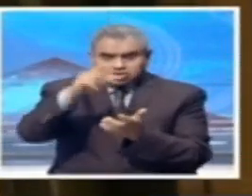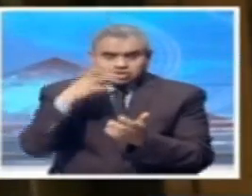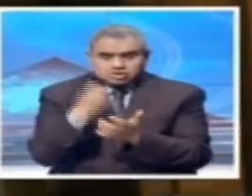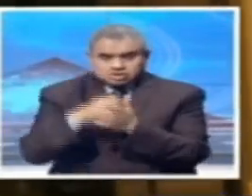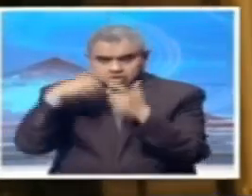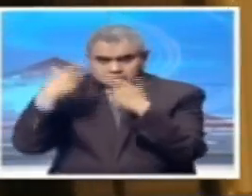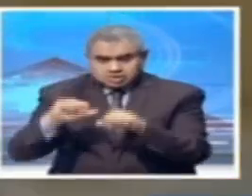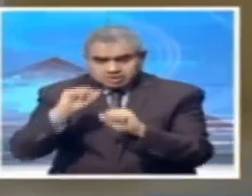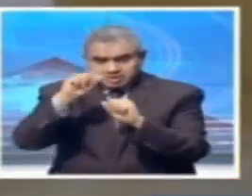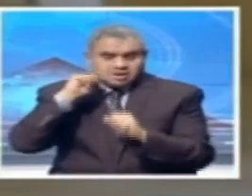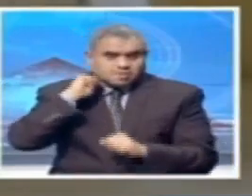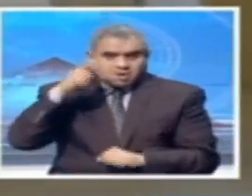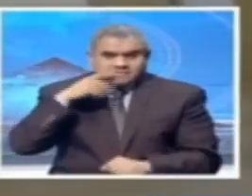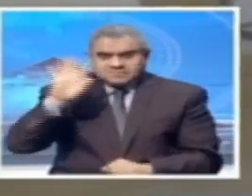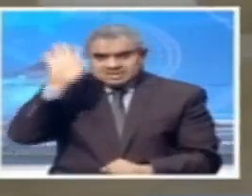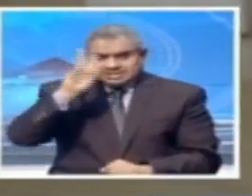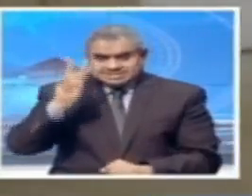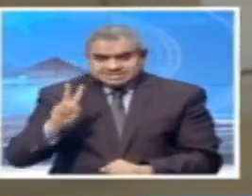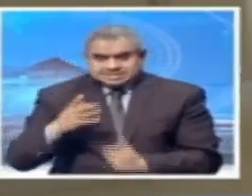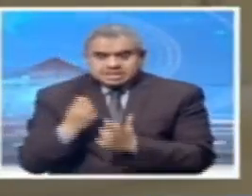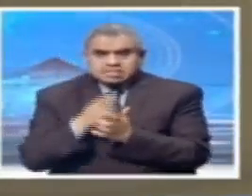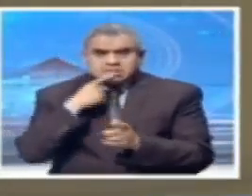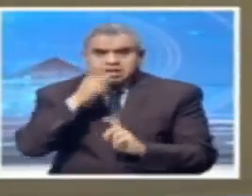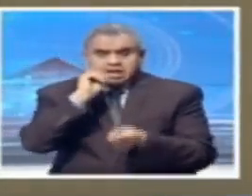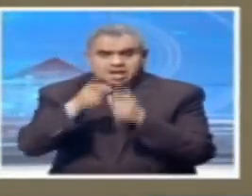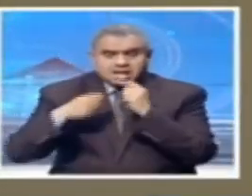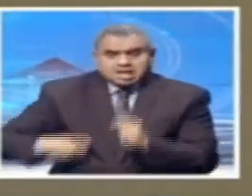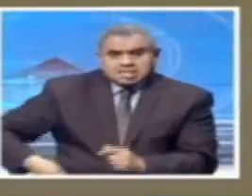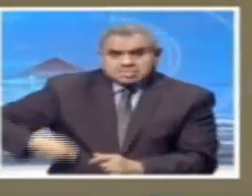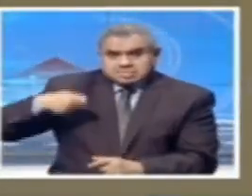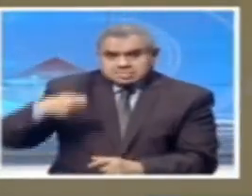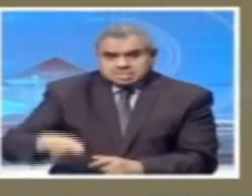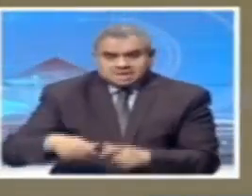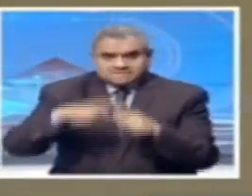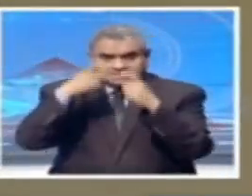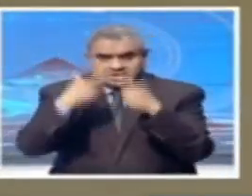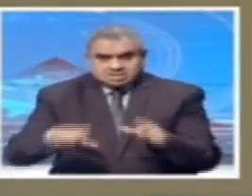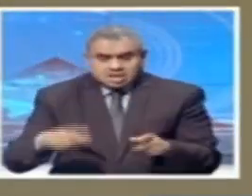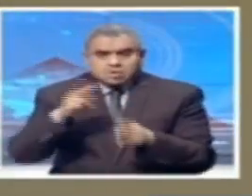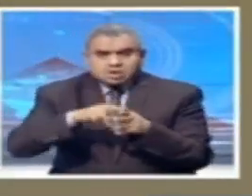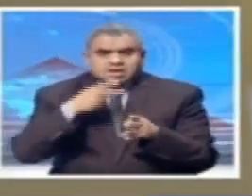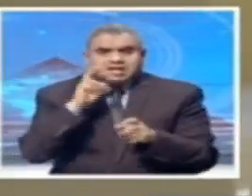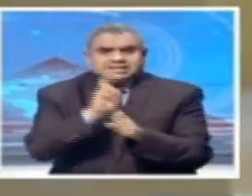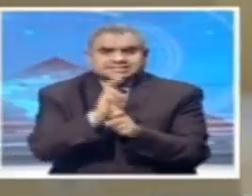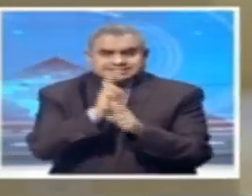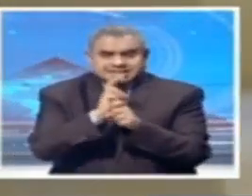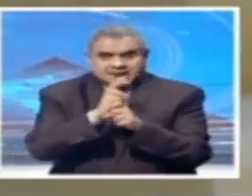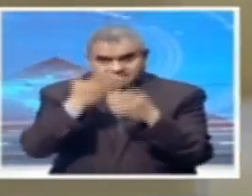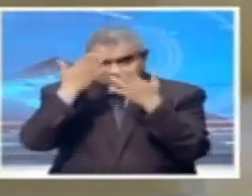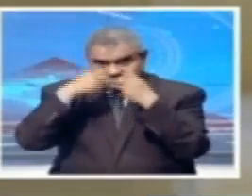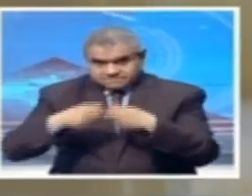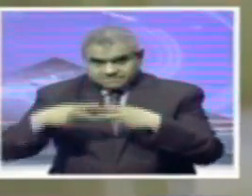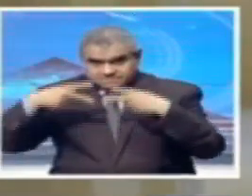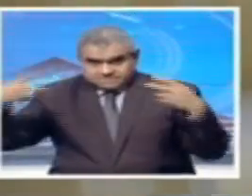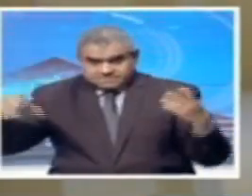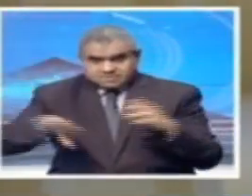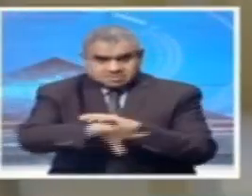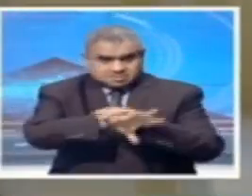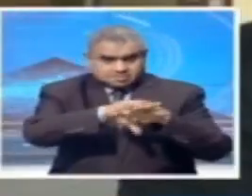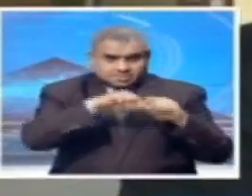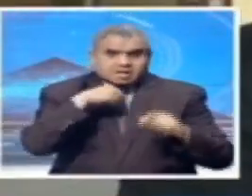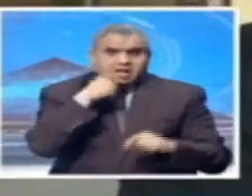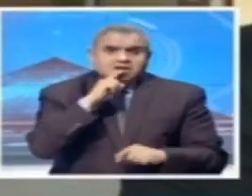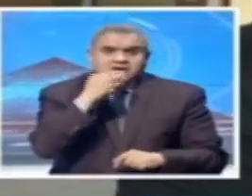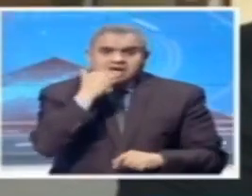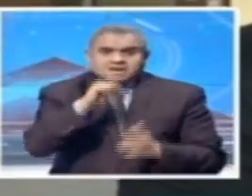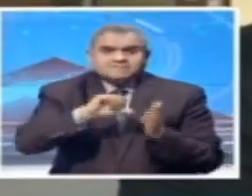لأهالي الشيخ زويد ورفح بتكلفة تتحملها الدولة وبنظام الاستضافة وحتى الانتهاء من مدينة رفح الجديدة.